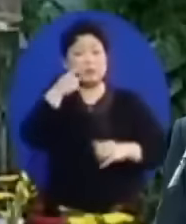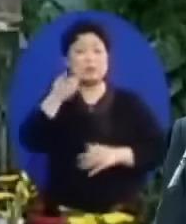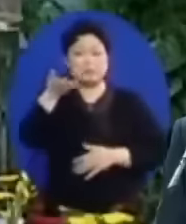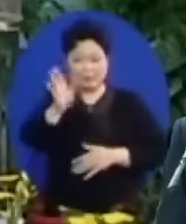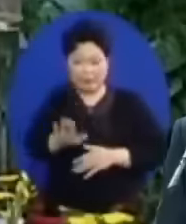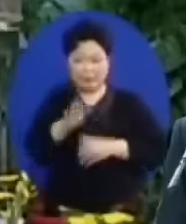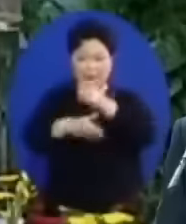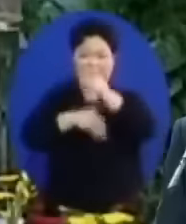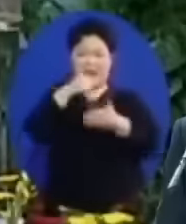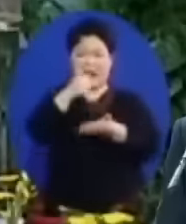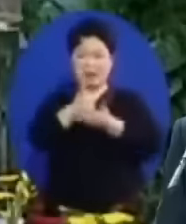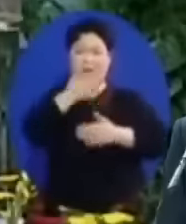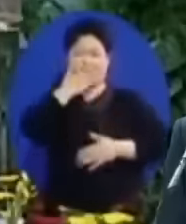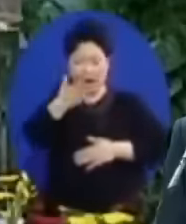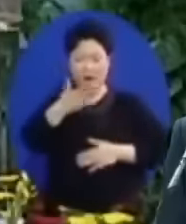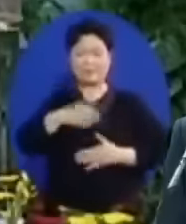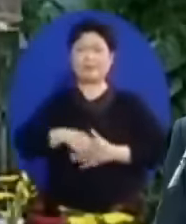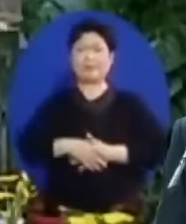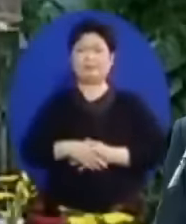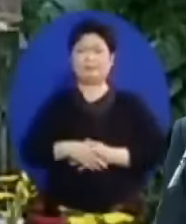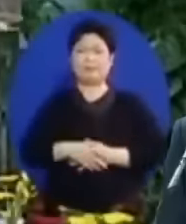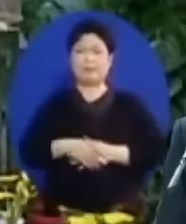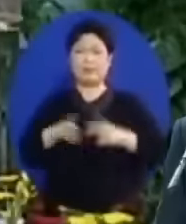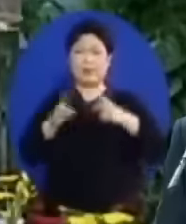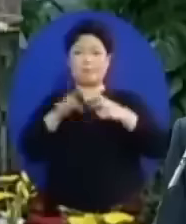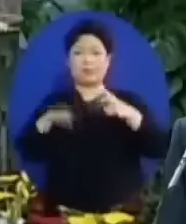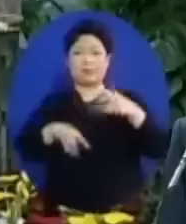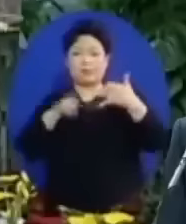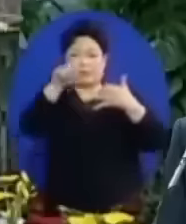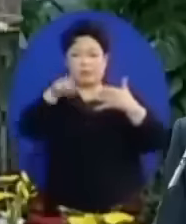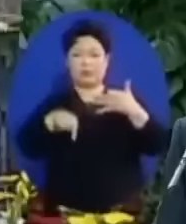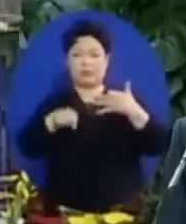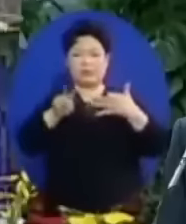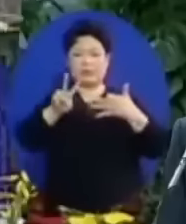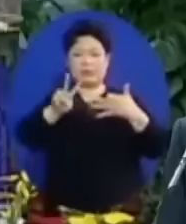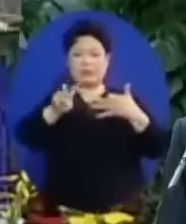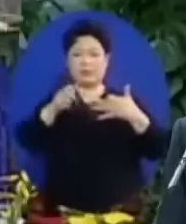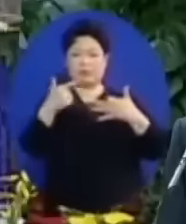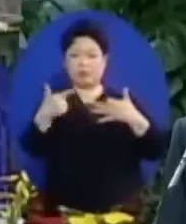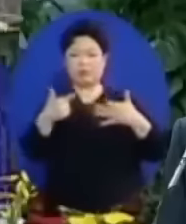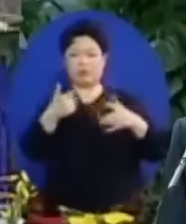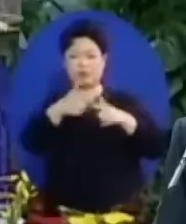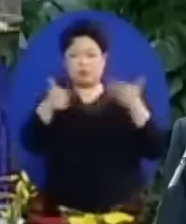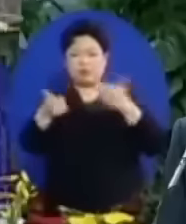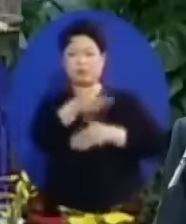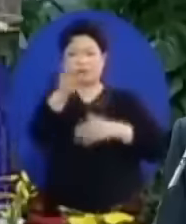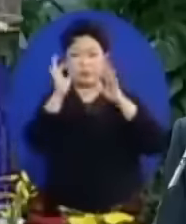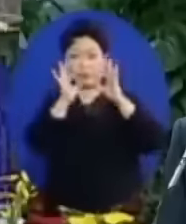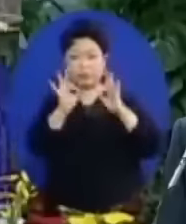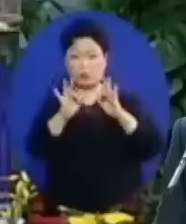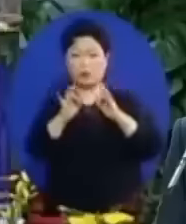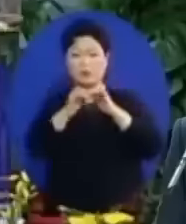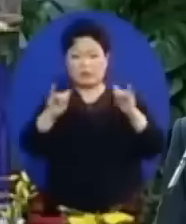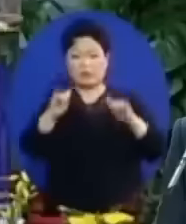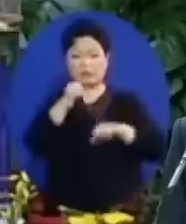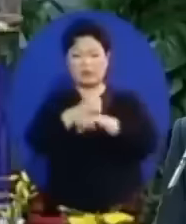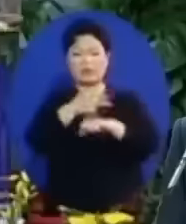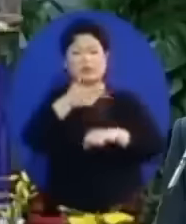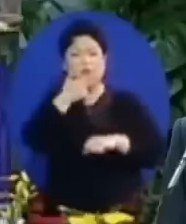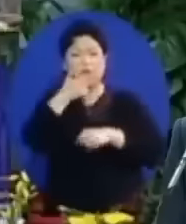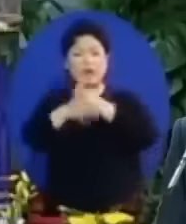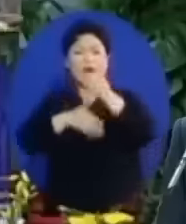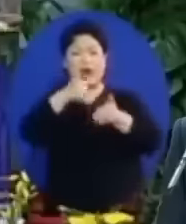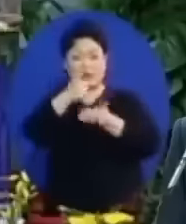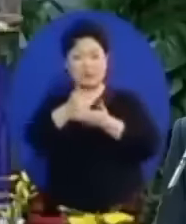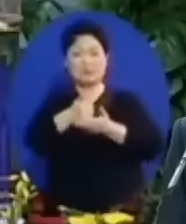못하지만은 하나님은 하시는 것입니다. 마태복음 19장 26절에 예수께서 그들을 보시며 이르시되 사람으로는 할 수 없으나 하나님으로는